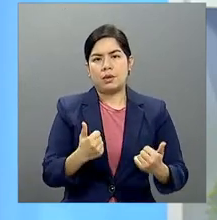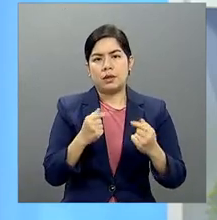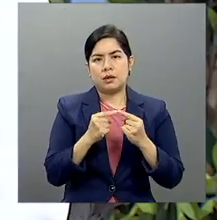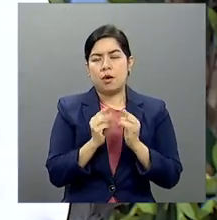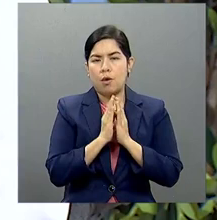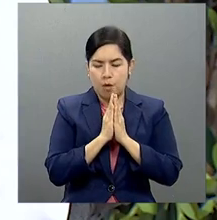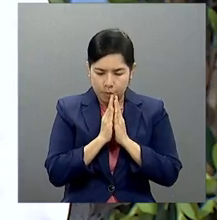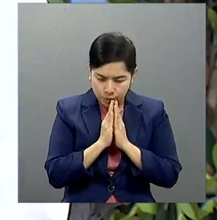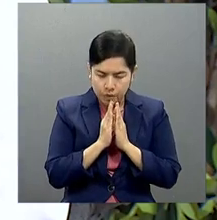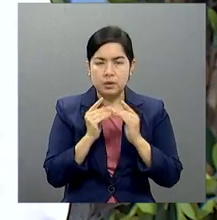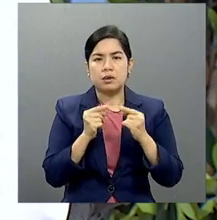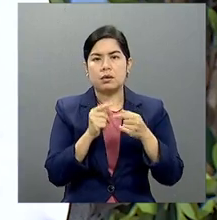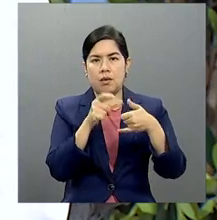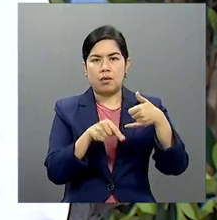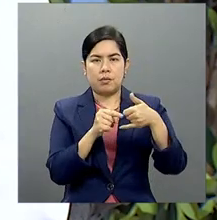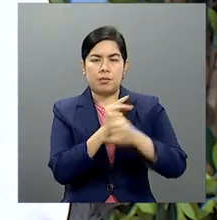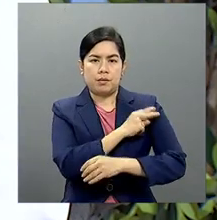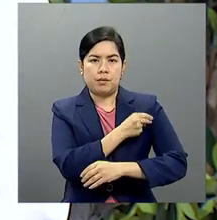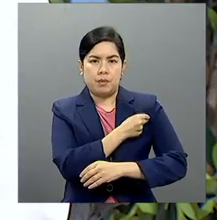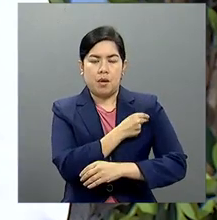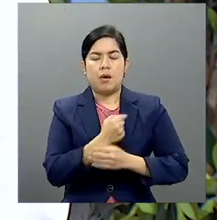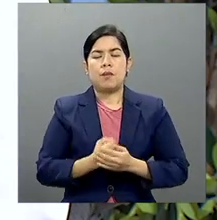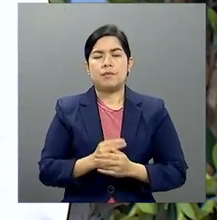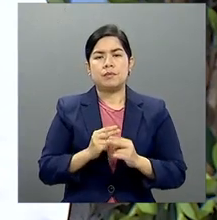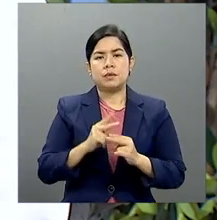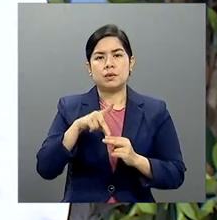แพทย์ปรัชญานะคะภูมิอุทัยวิรัตนะคะทางแพทย์